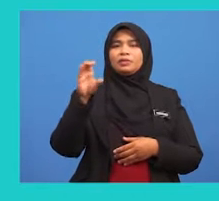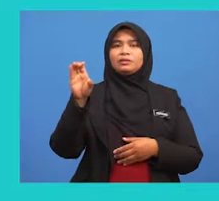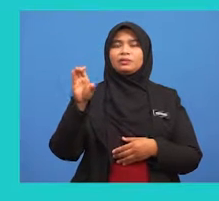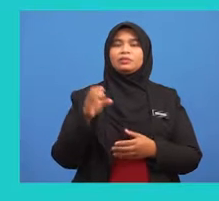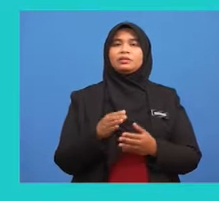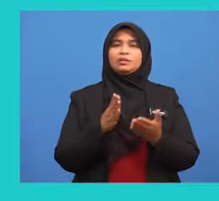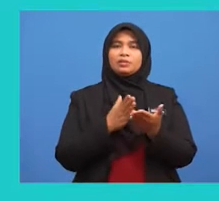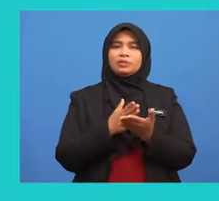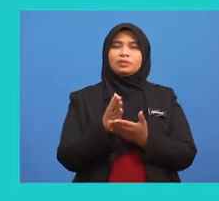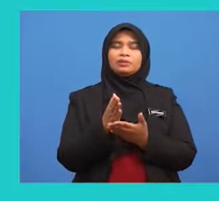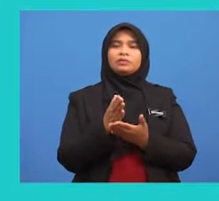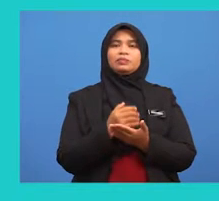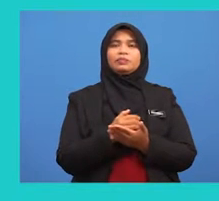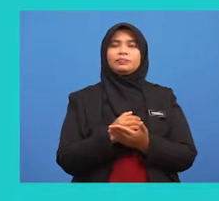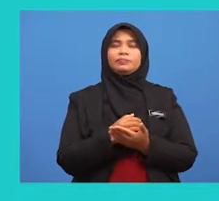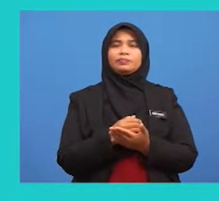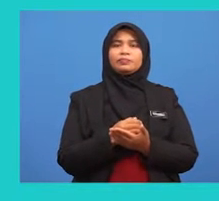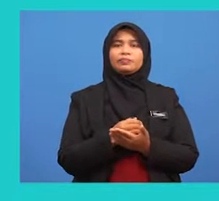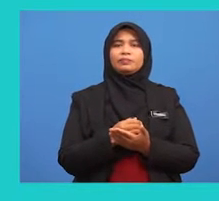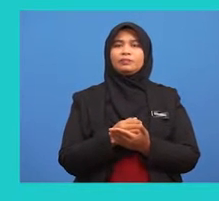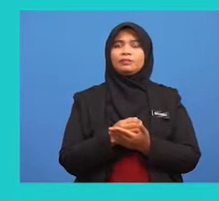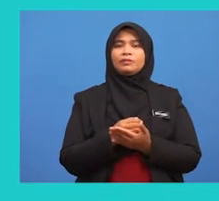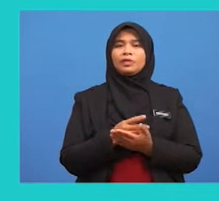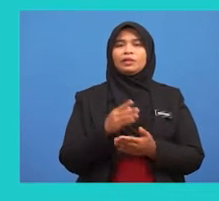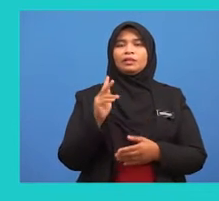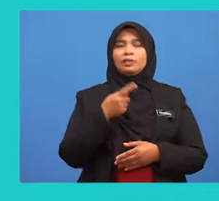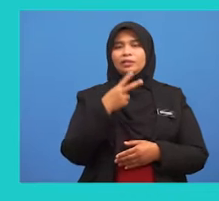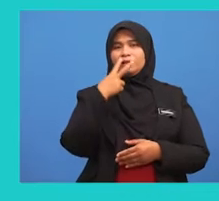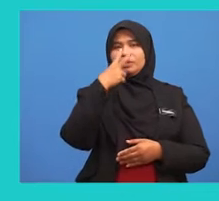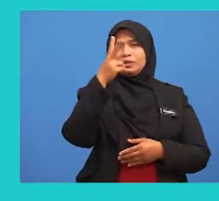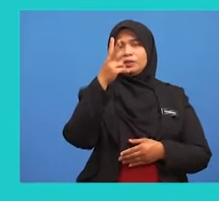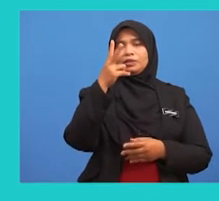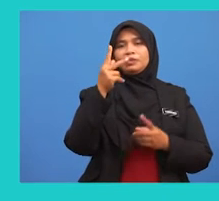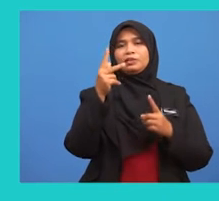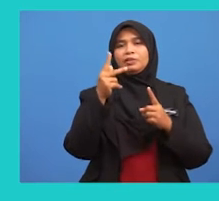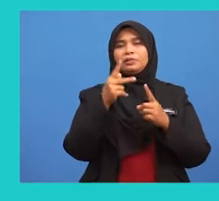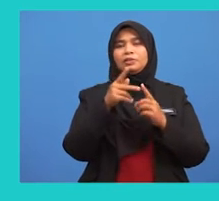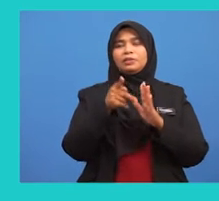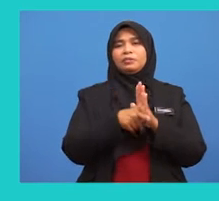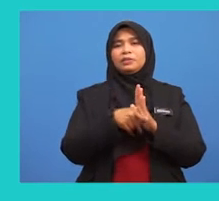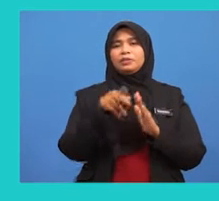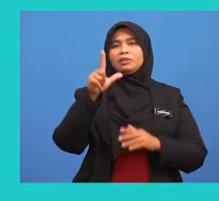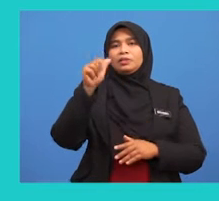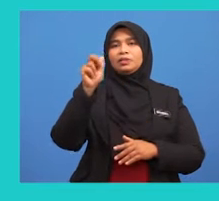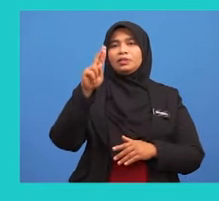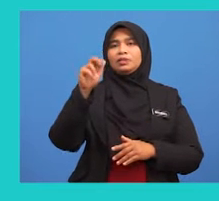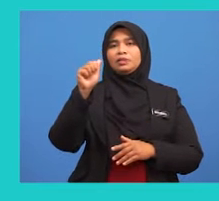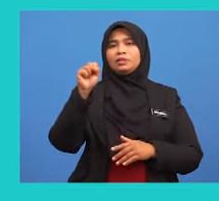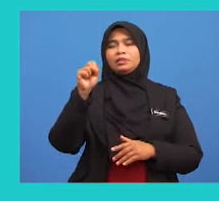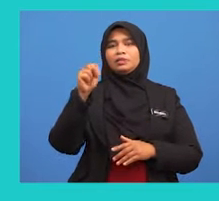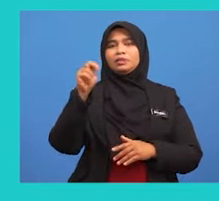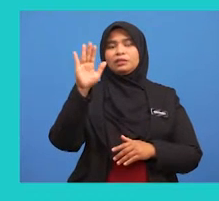RM8. Seterusnya murid-murid, kita lihat kepada pelarasan yang ketiga